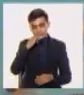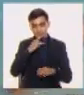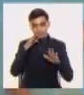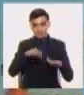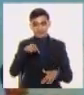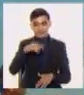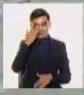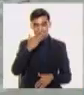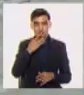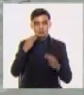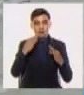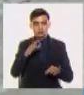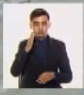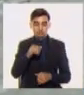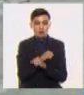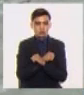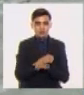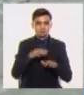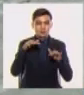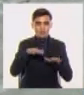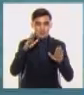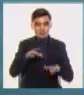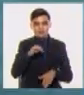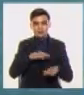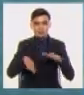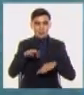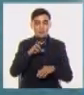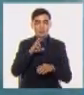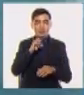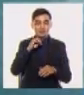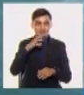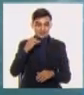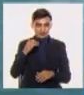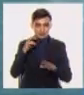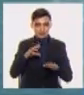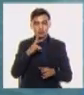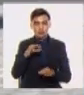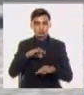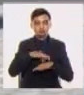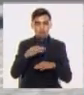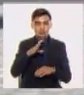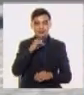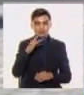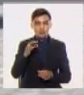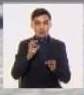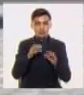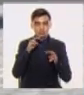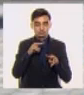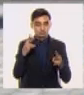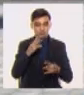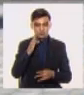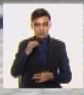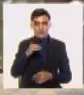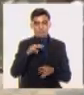Казахстанцам этим летом разрешат отдыхать на пляжах и купаться в бассейнах, но только с соблюдением строгих санитарных норм. Сейчас